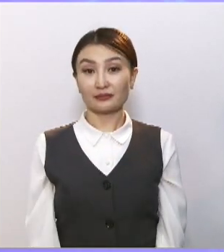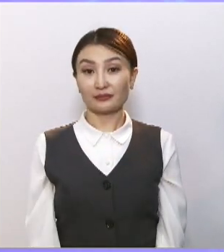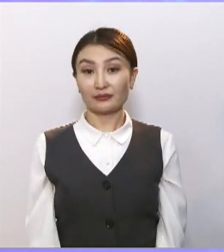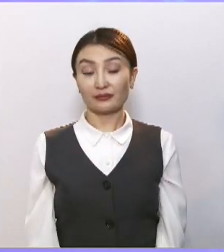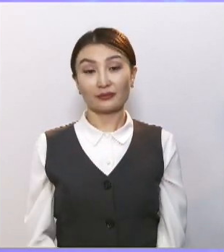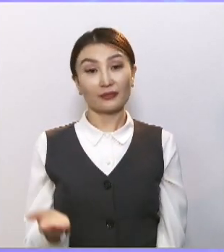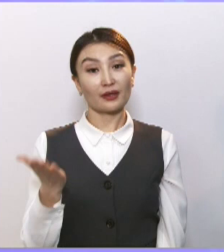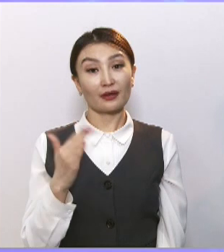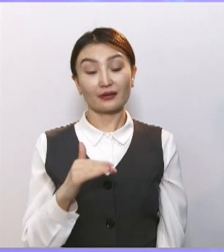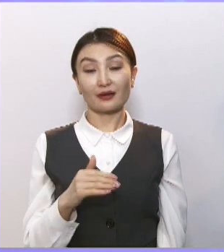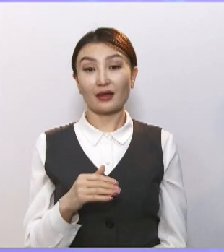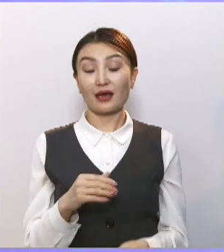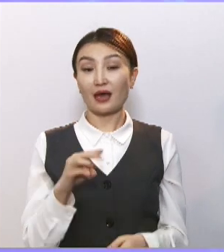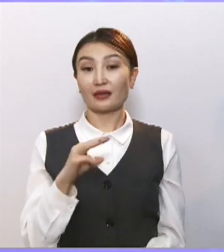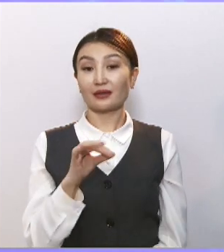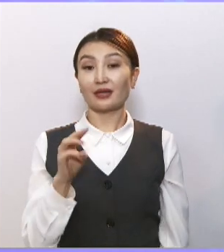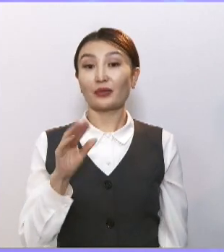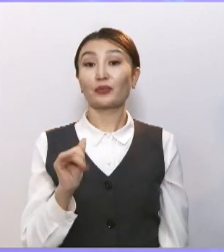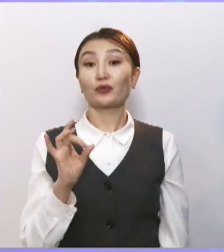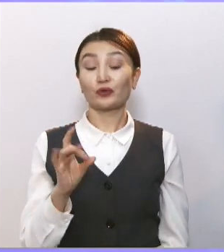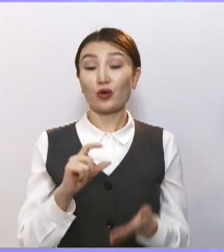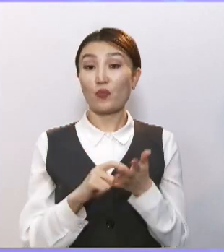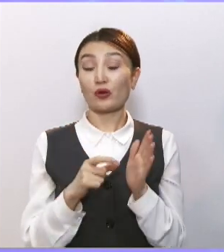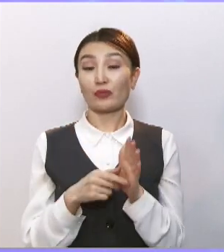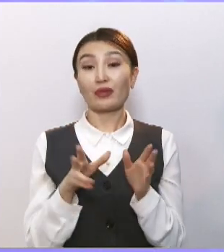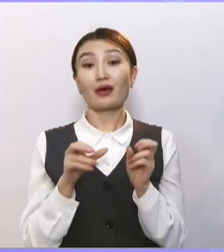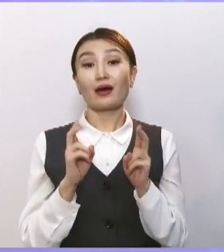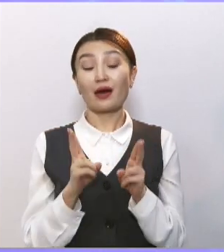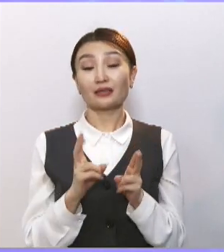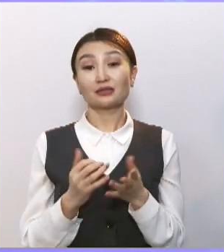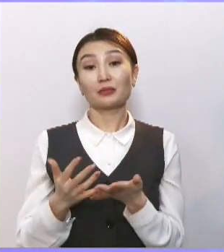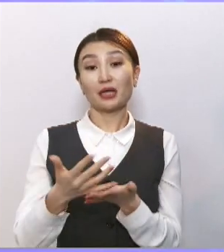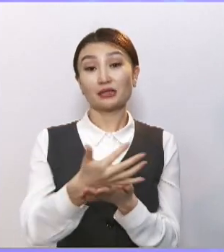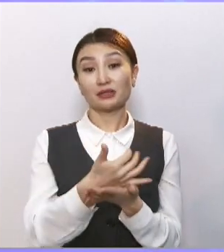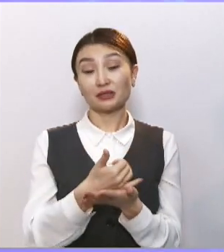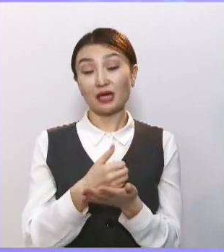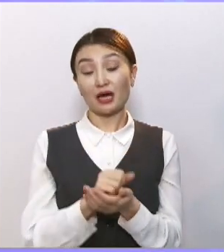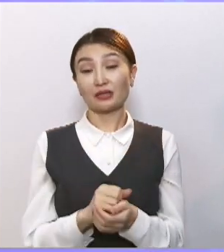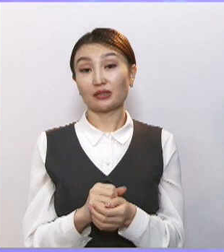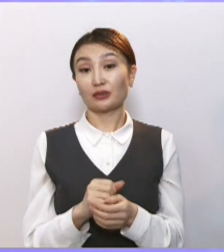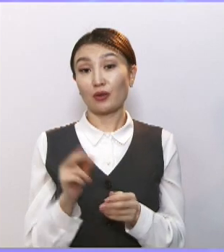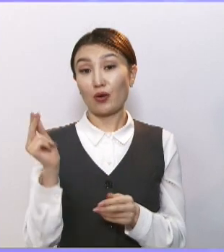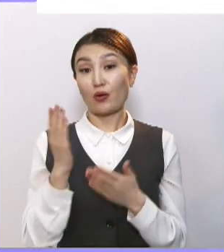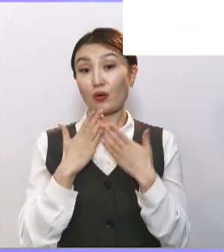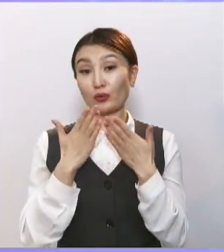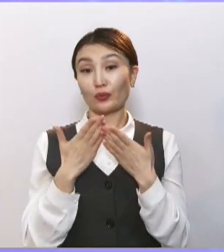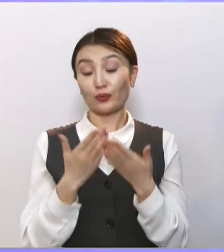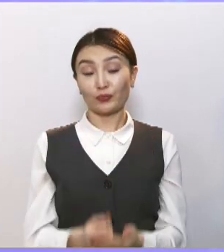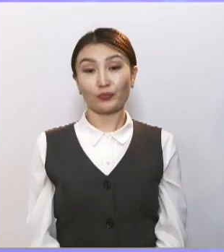кыласың? Келгиле, Тимур бөлмөнү кантип жыйнаганын окуйлу.